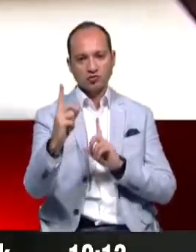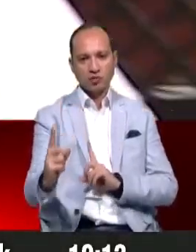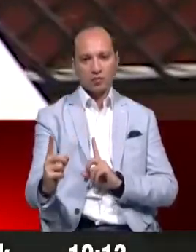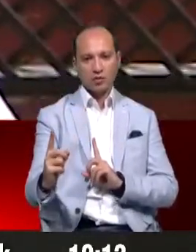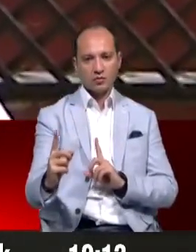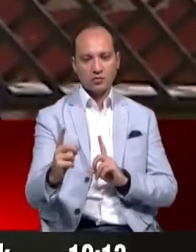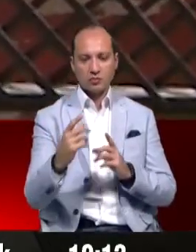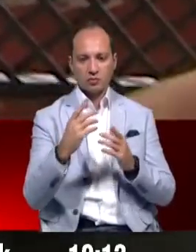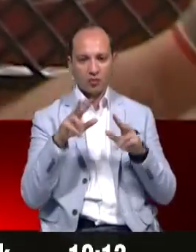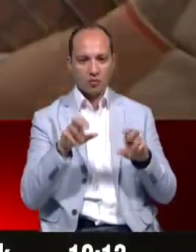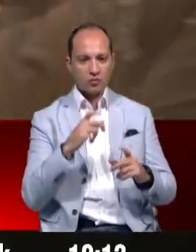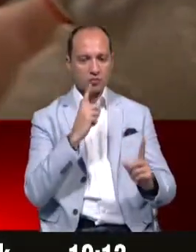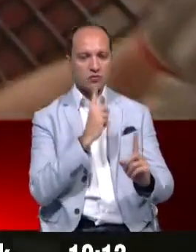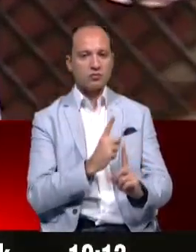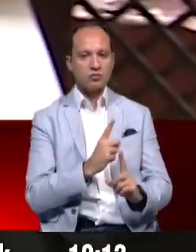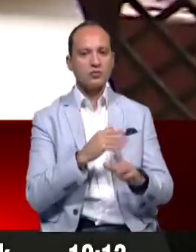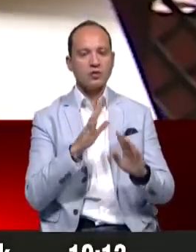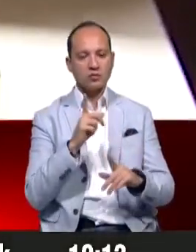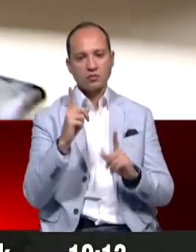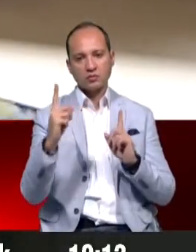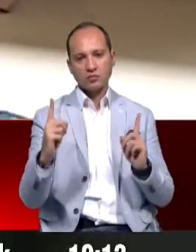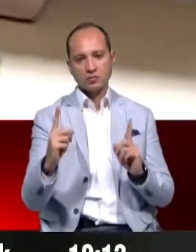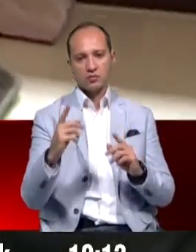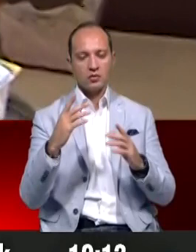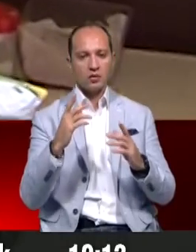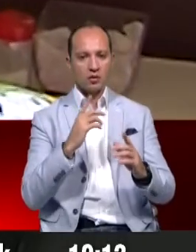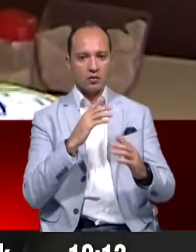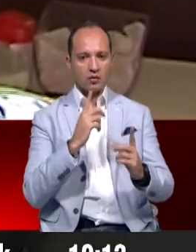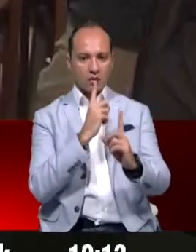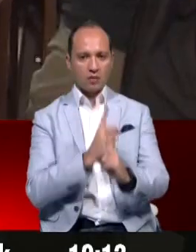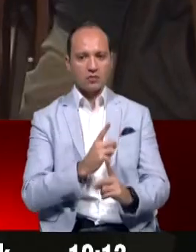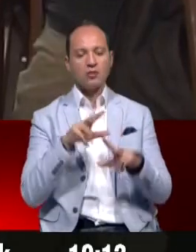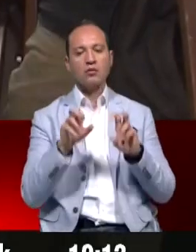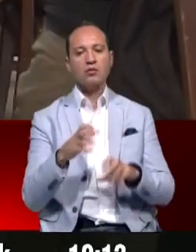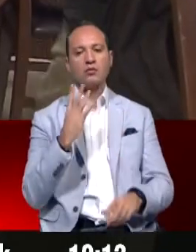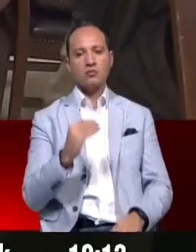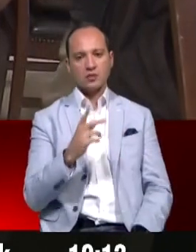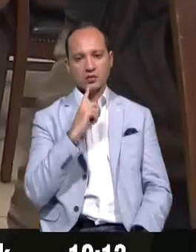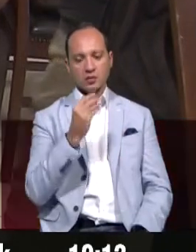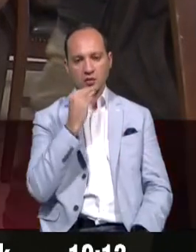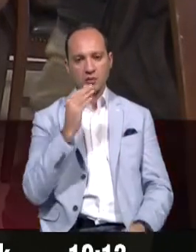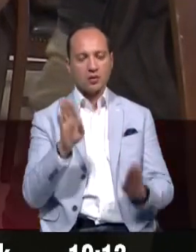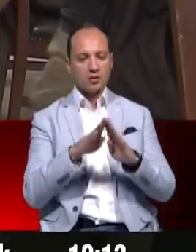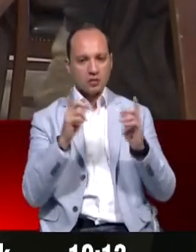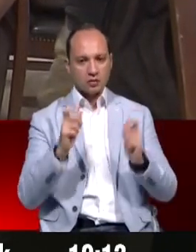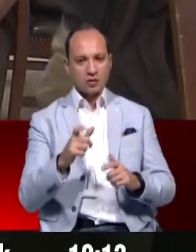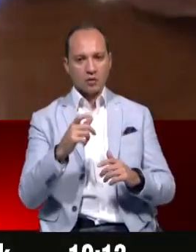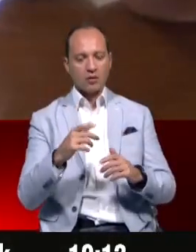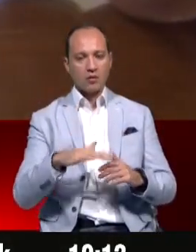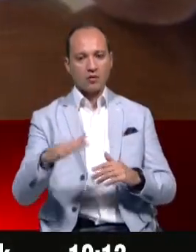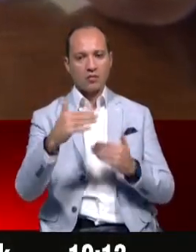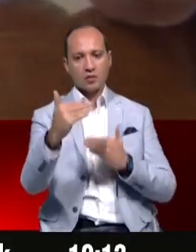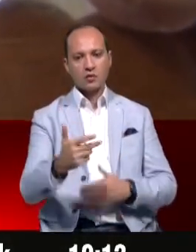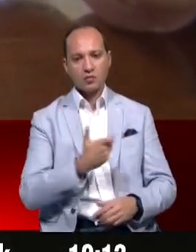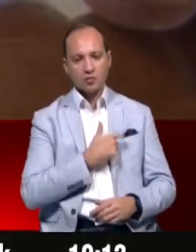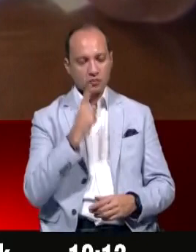Çapraz oturmuşsunuz, yüz yüze değil. Tabii böyle oturmak zorundayız. Karşı karşıya otursak olmaz. Yemek yenilen kapalı mekanlarda ortamın mesafe